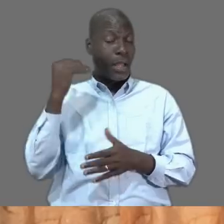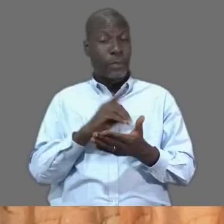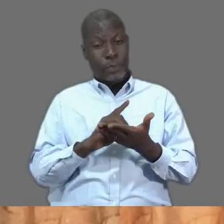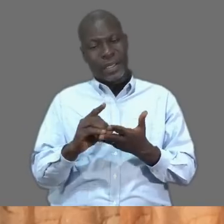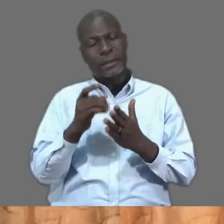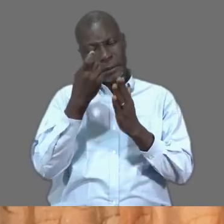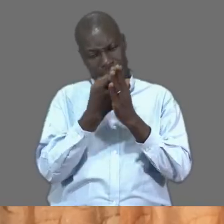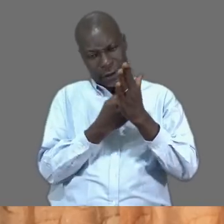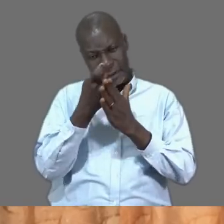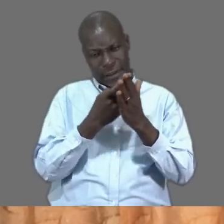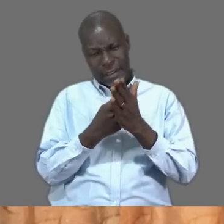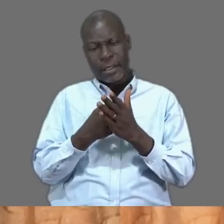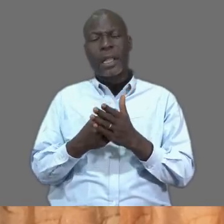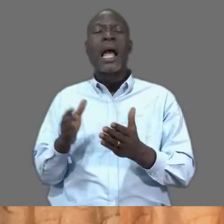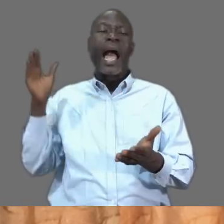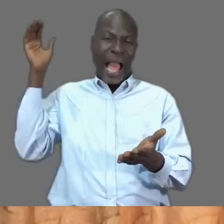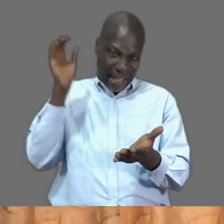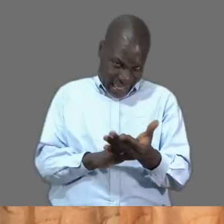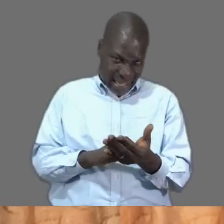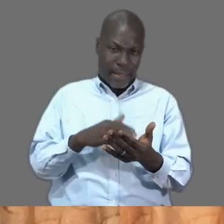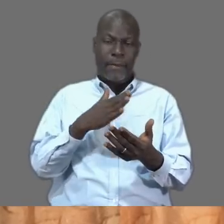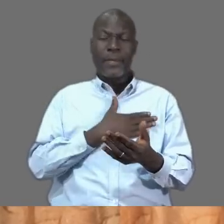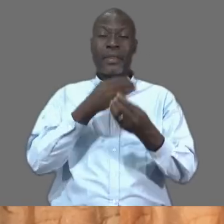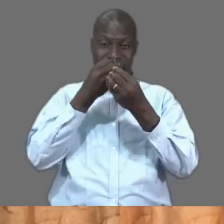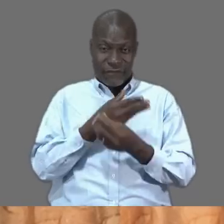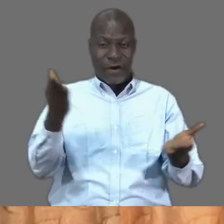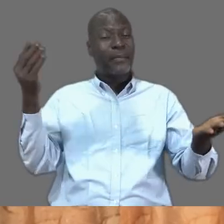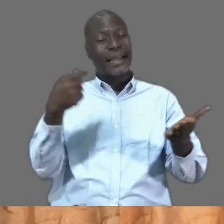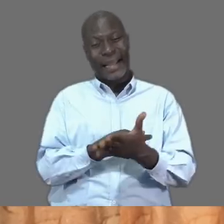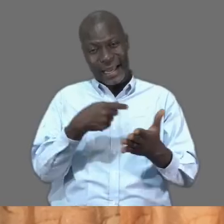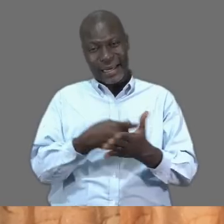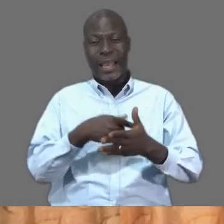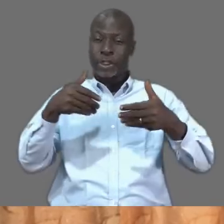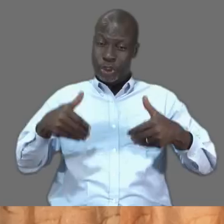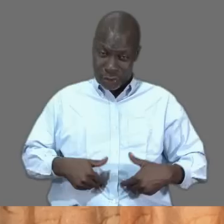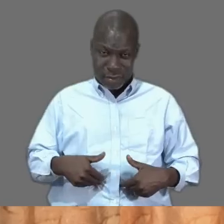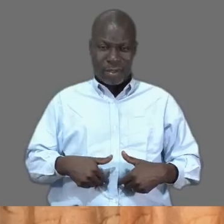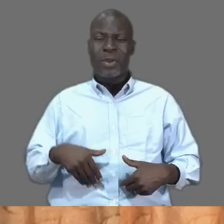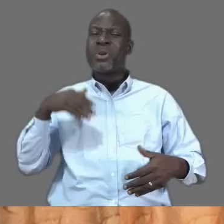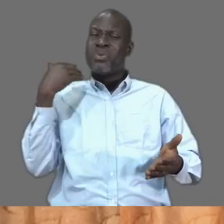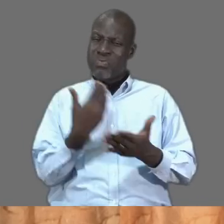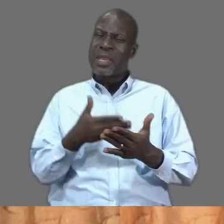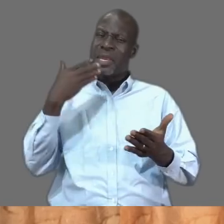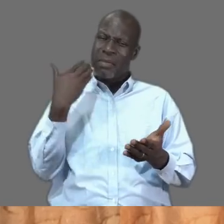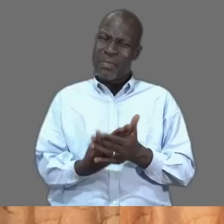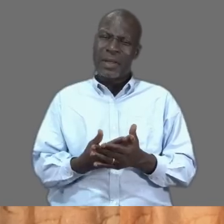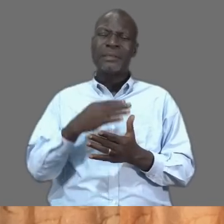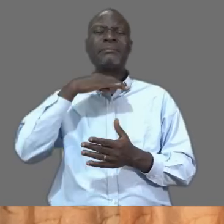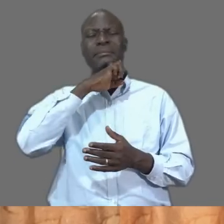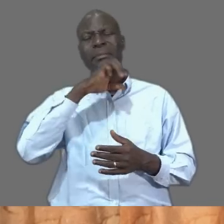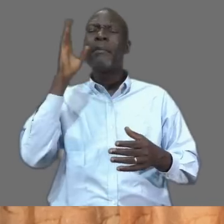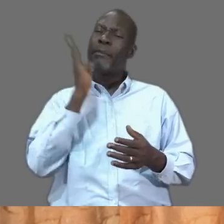akakra wo ho na mi siso bio aka kire Ghana e ma ba wa mo asiso se sikani bre edo